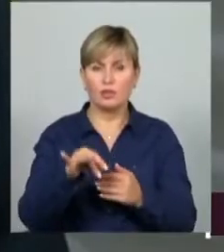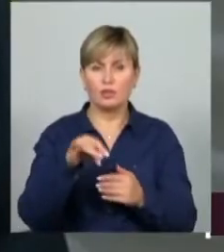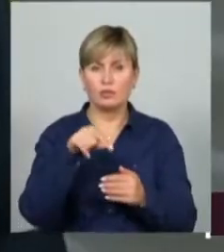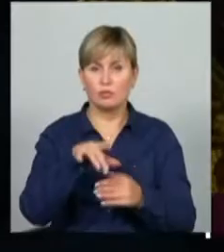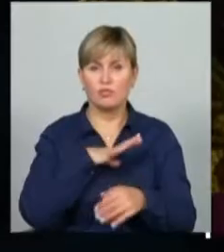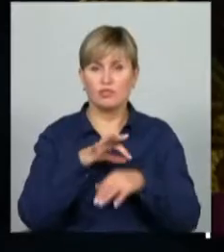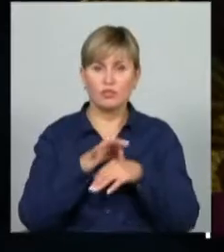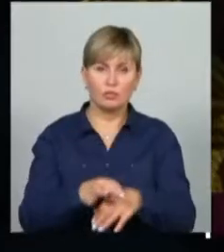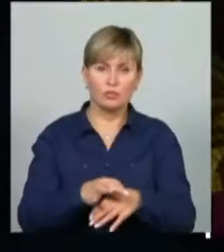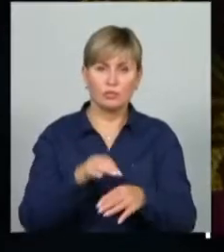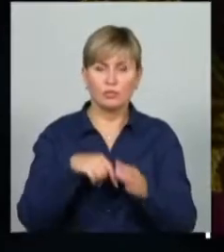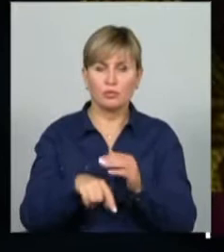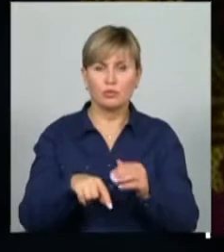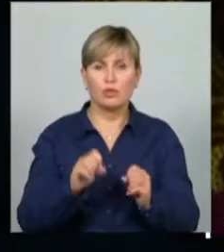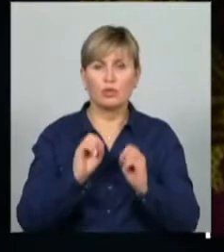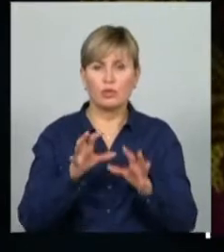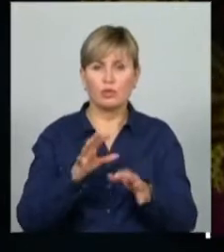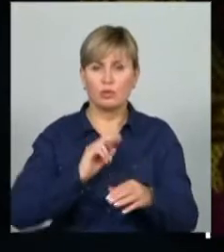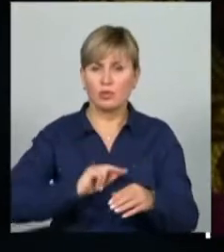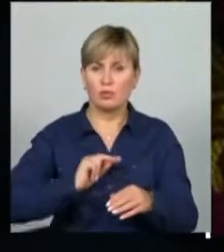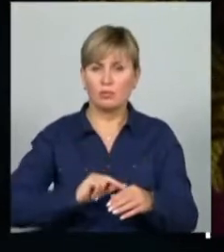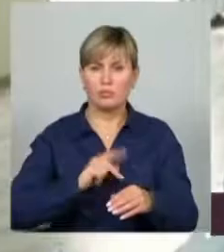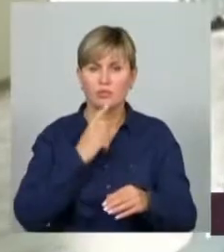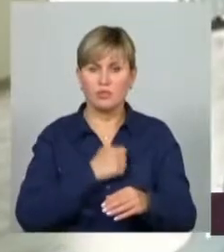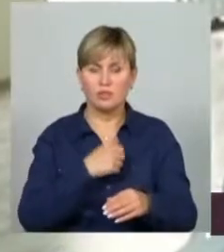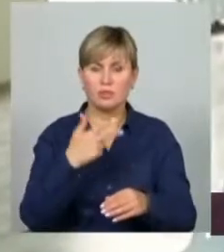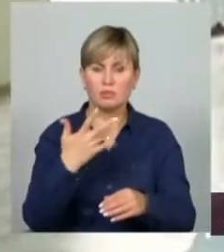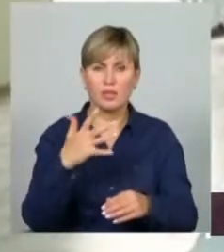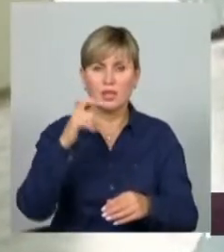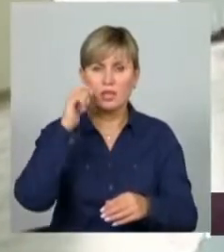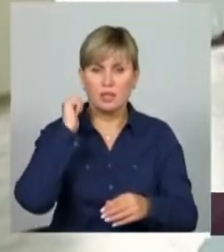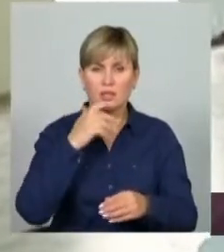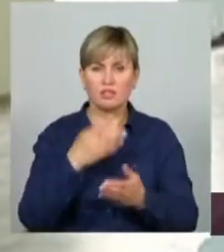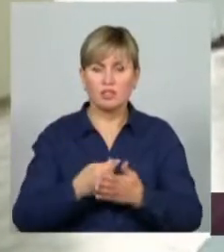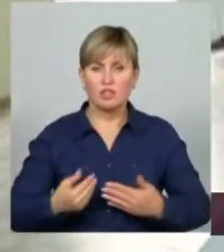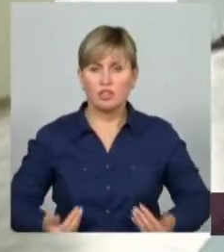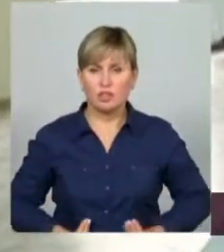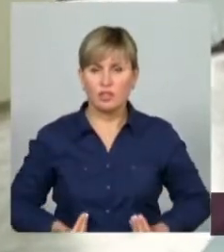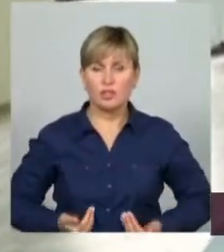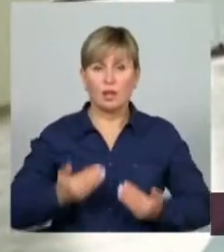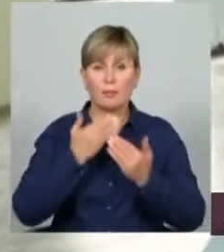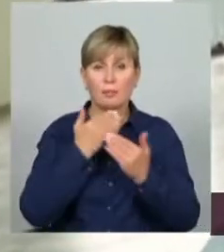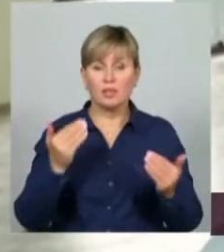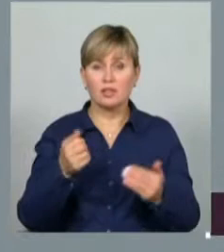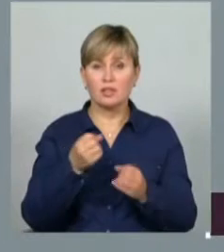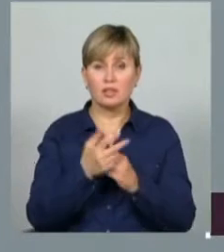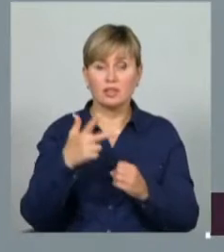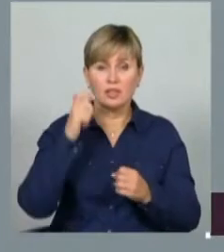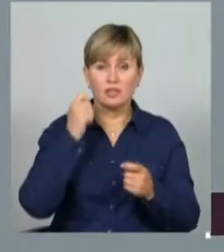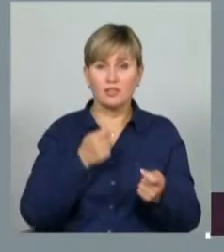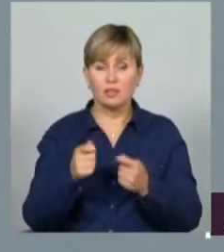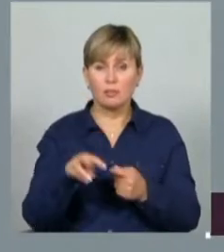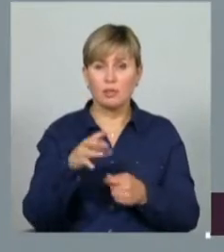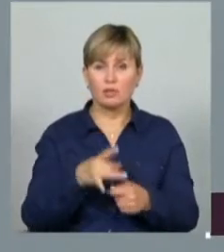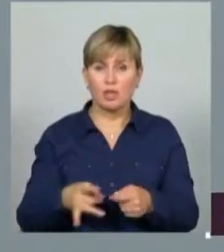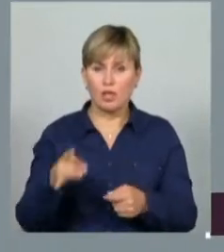был ведущим баужановедом. Он отдал службе в вооруженных силах 35 лет своей жизни. Последние 13 лет возглавлял